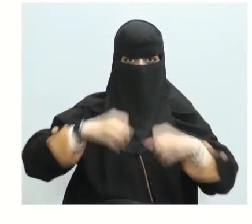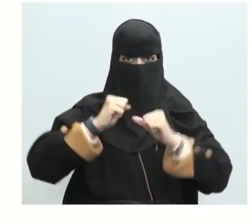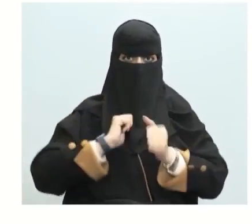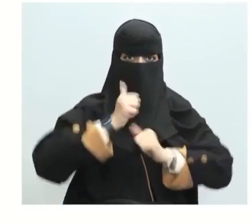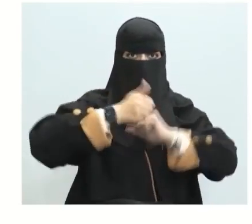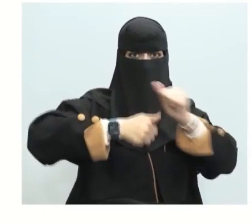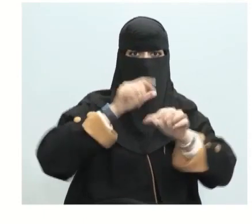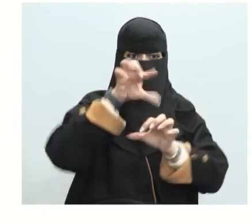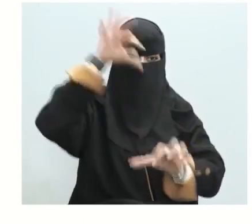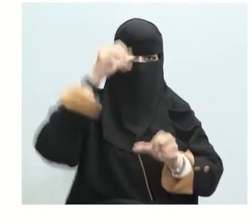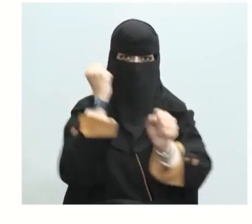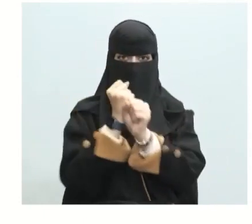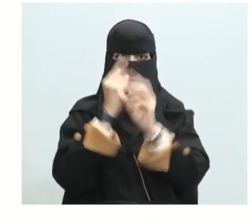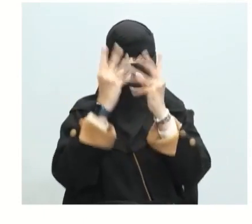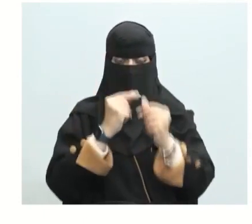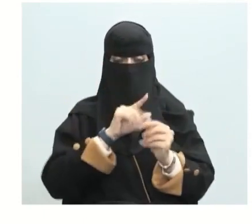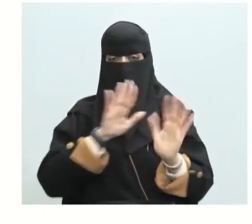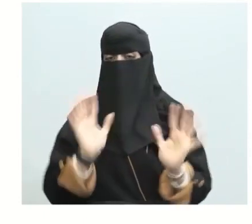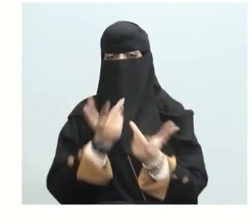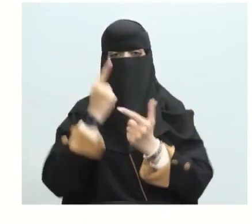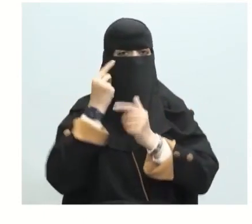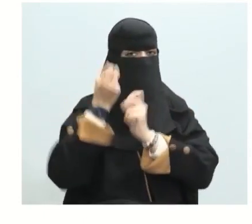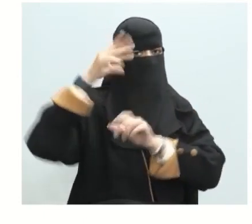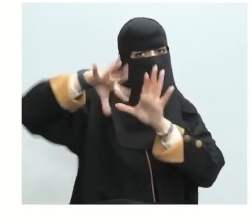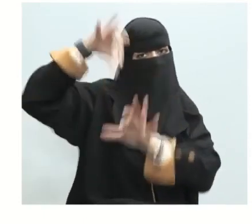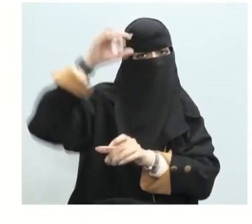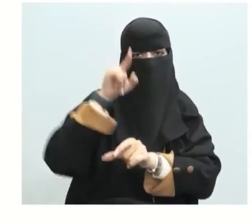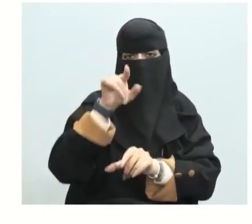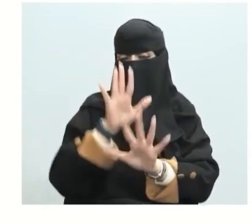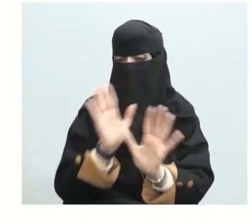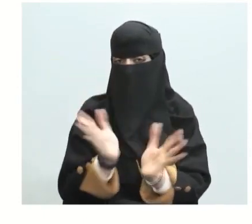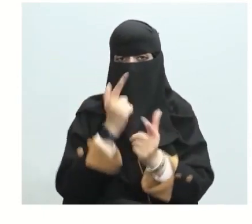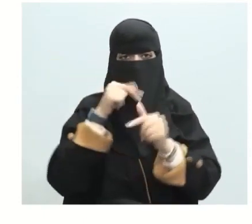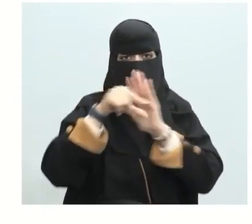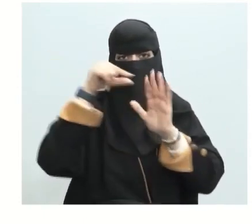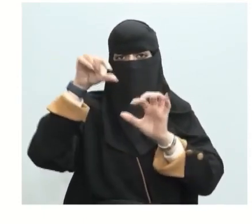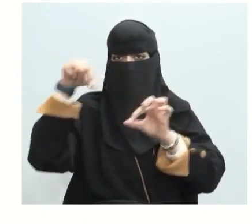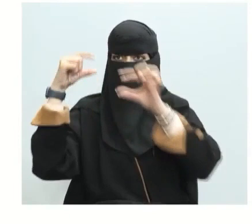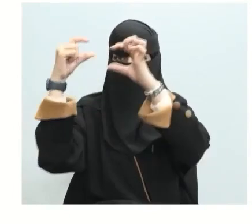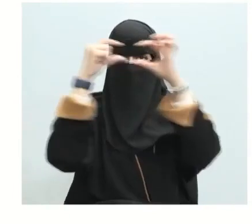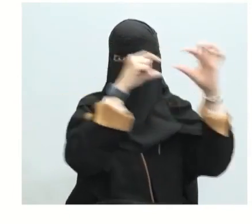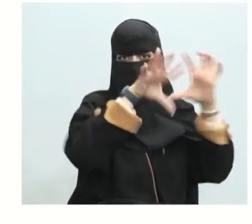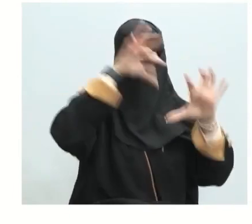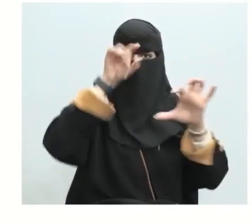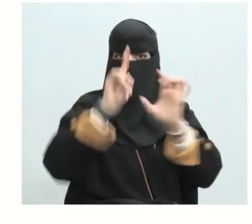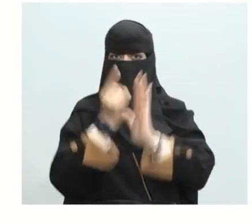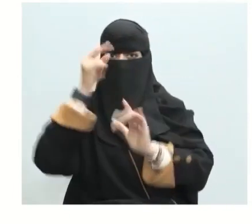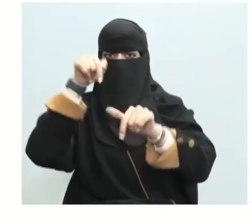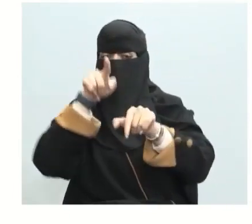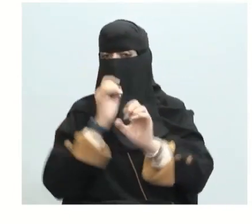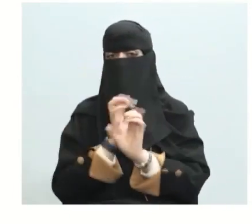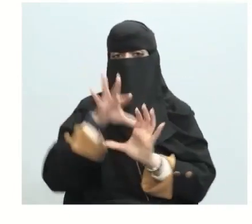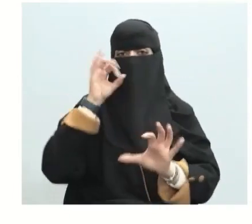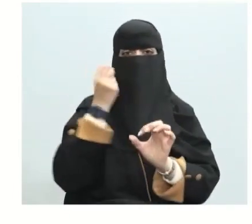عملا مناسبا او اي فكره اخرى تختارها انت اختار فكره او خذ فكره من هذه الافكار دون افكارك ثم